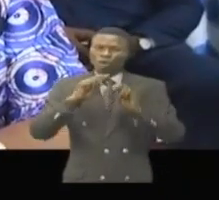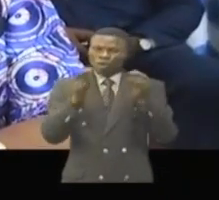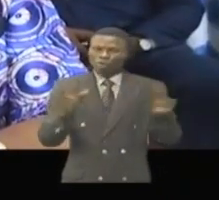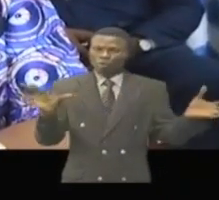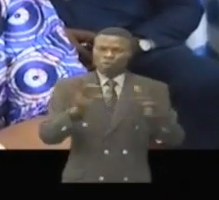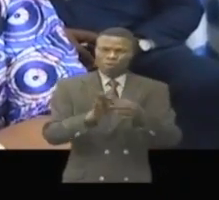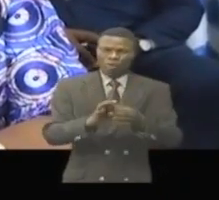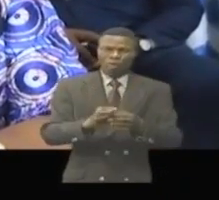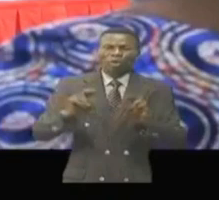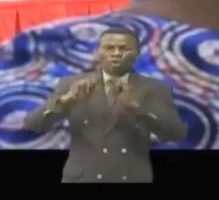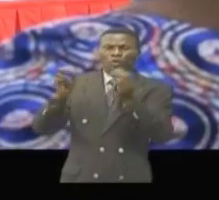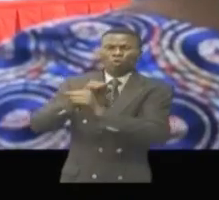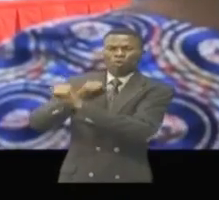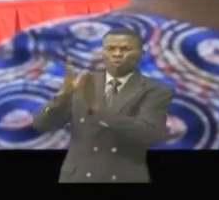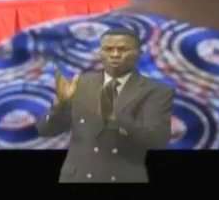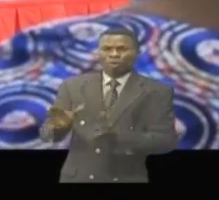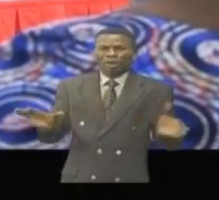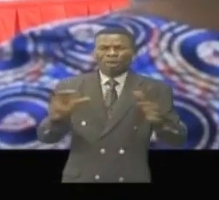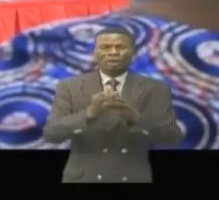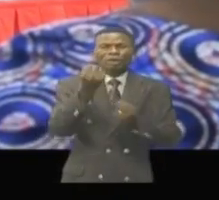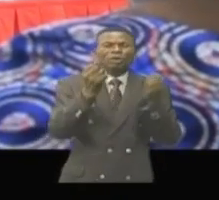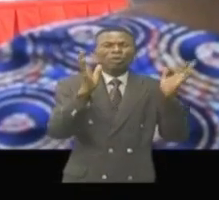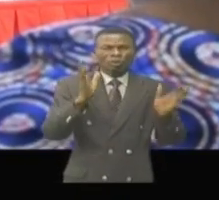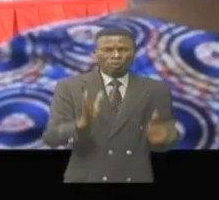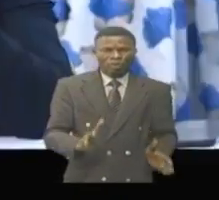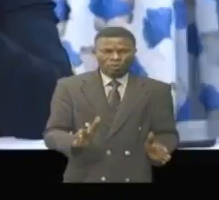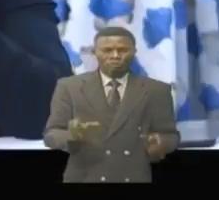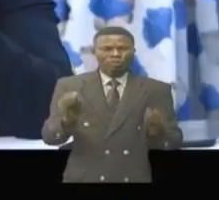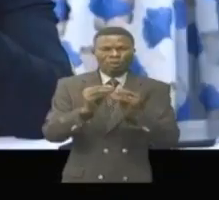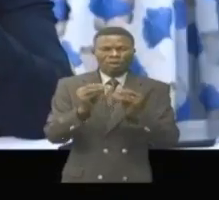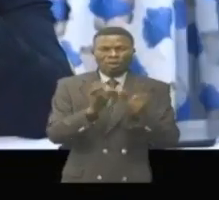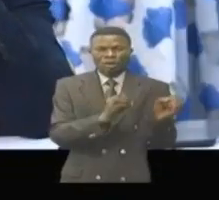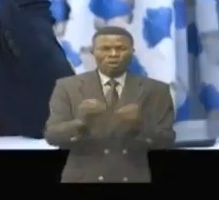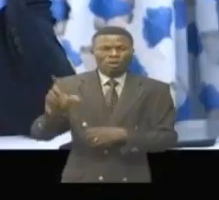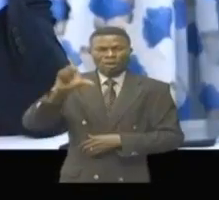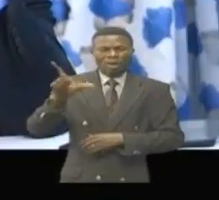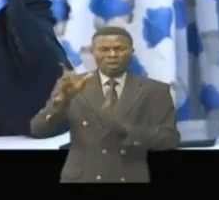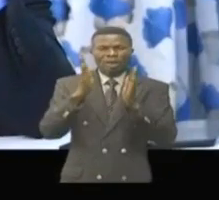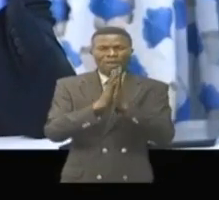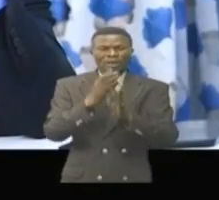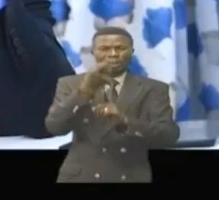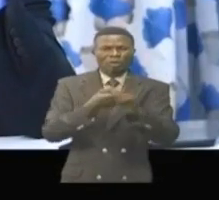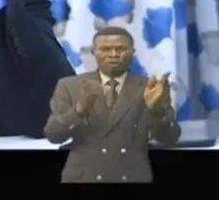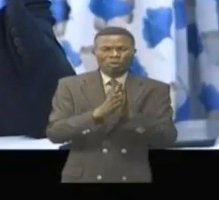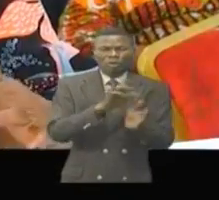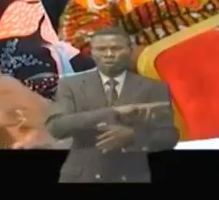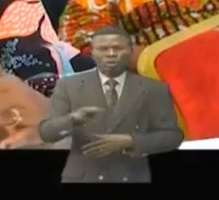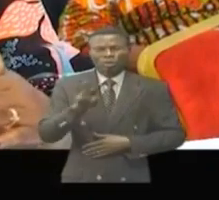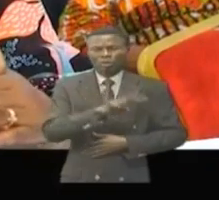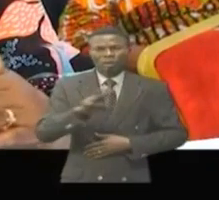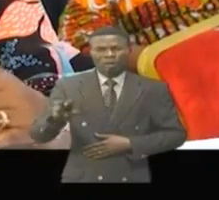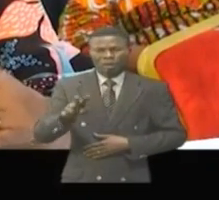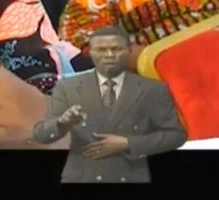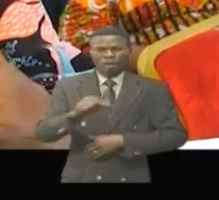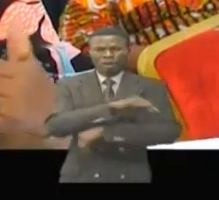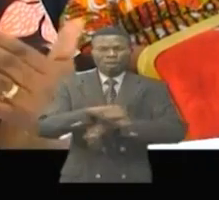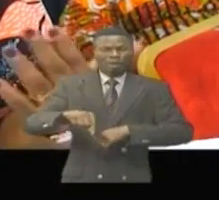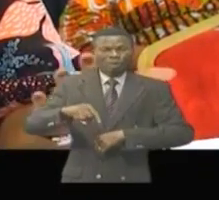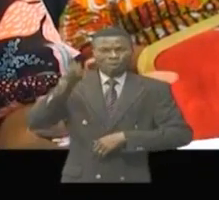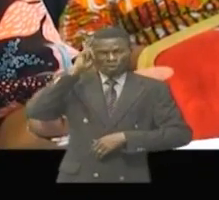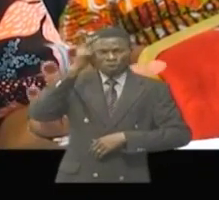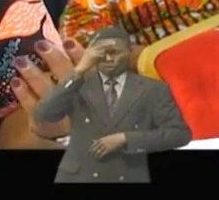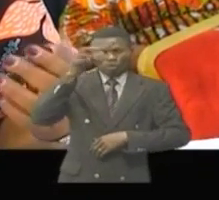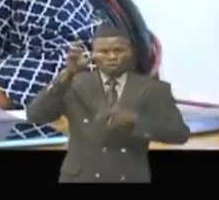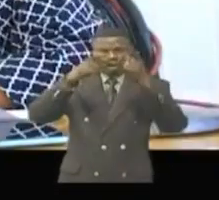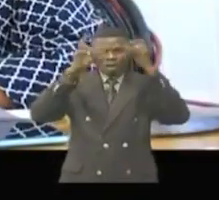syndical de l'Union nationale des camionneurs, réunion présidée lundi 10 octobre 2022 au gouvernorat du Haut-Katanga à